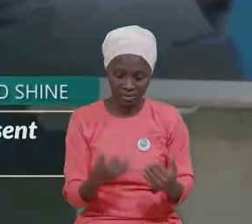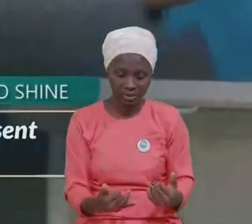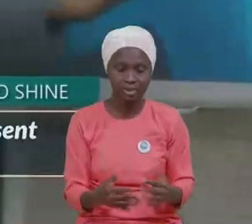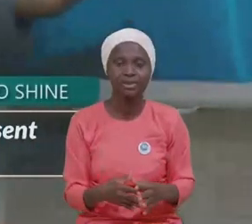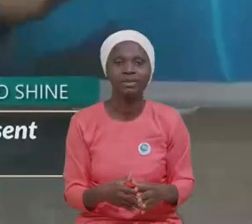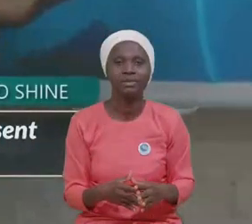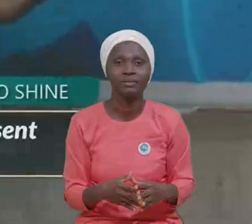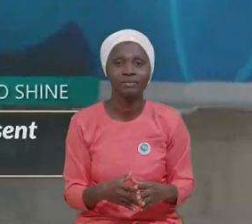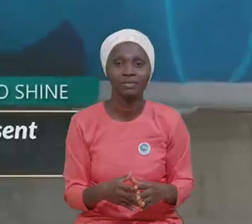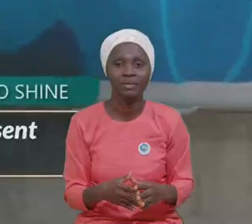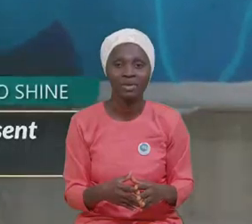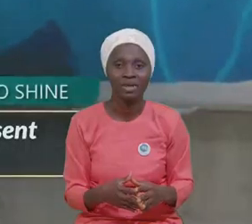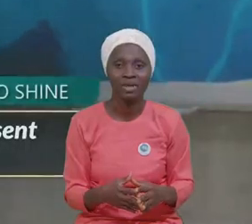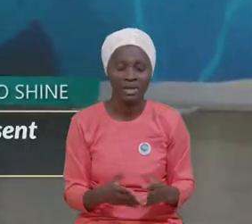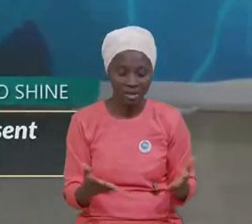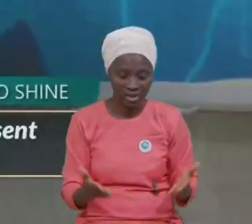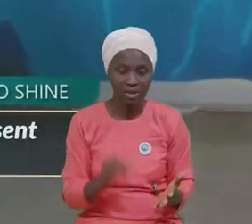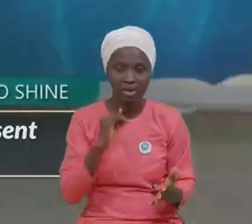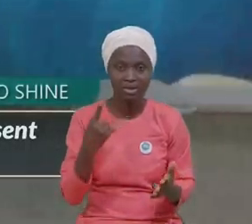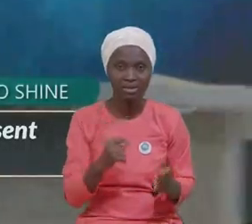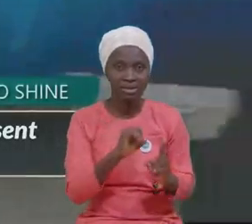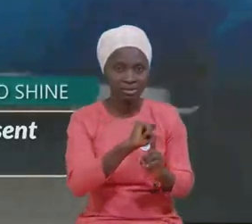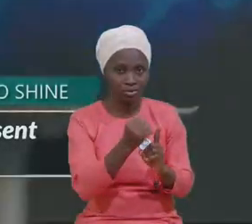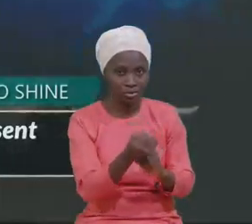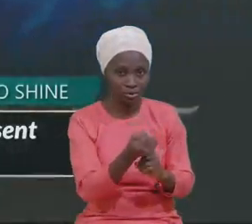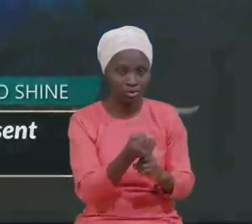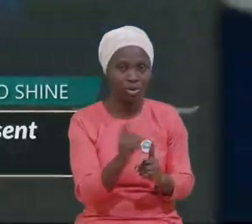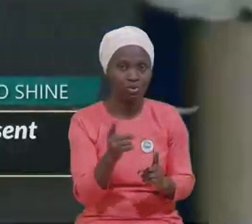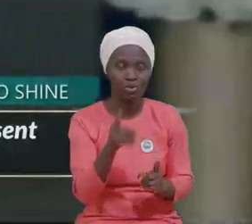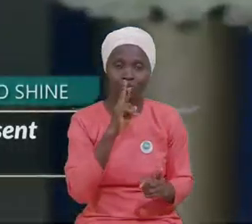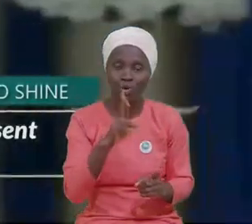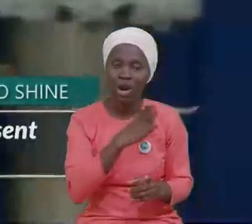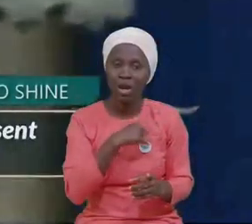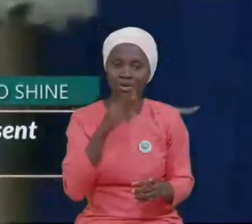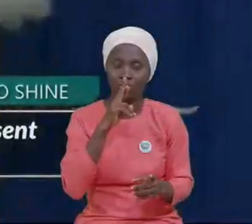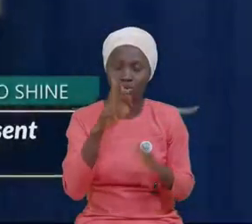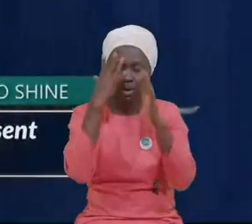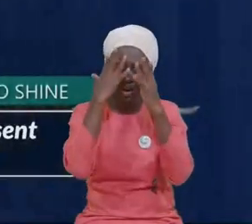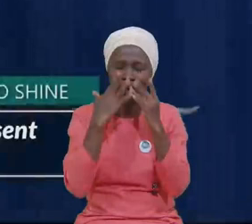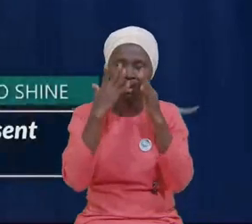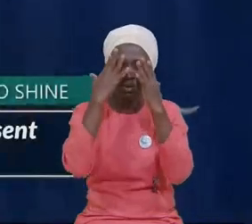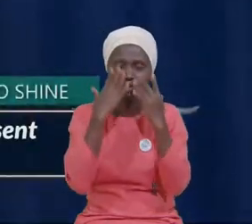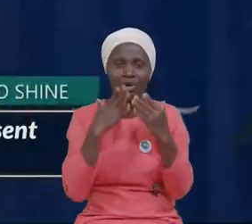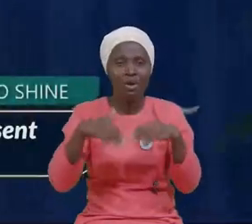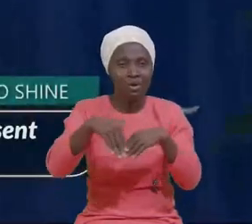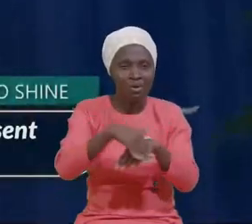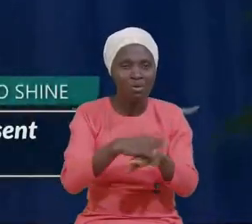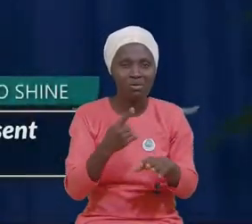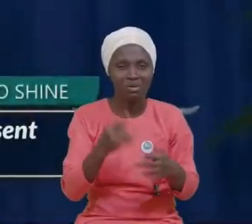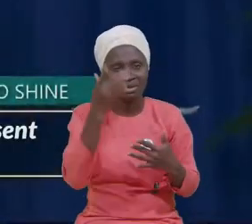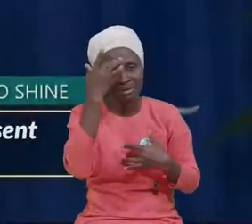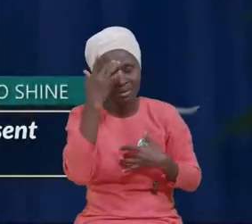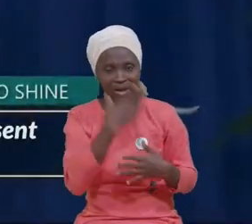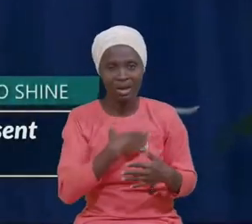présente. Peut-être voici la situation là où tu es présentement et tu pleures, tu gémis sur